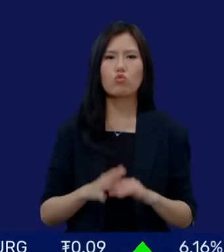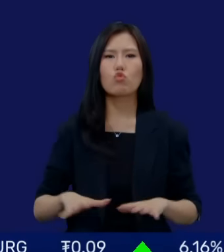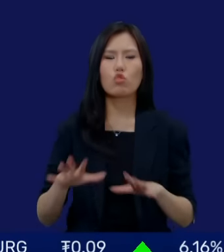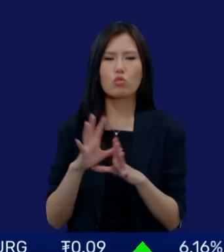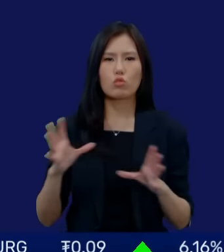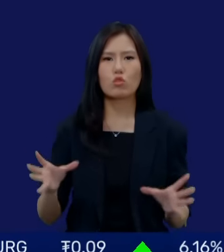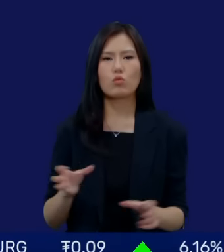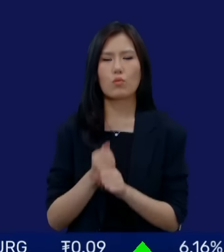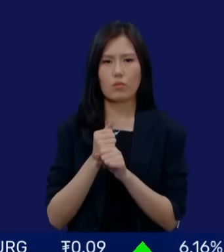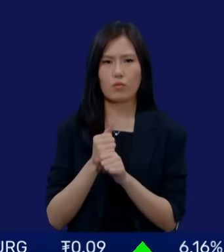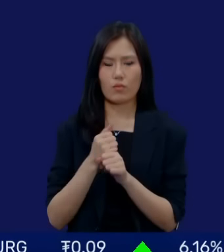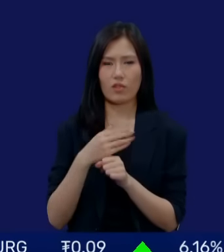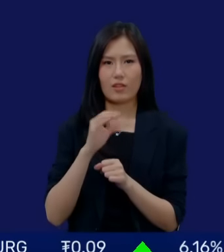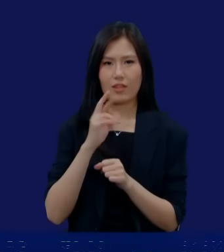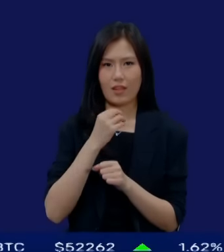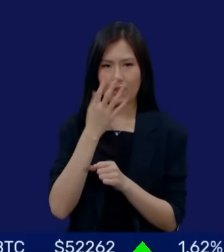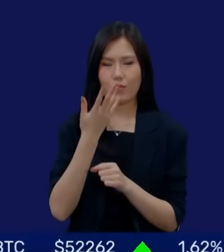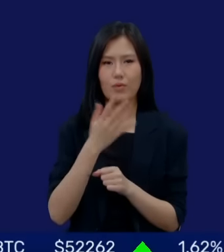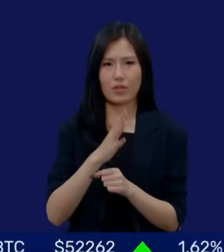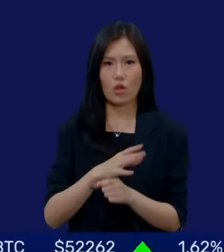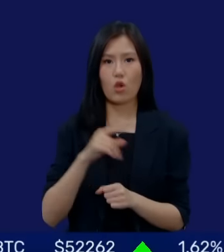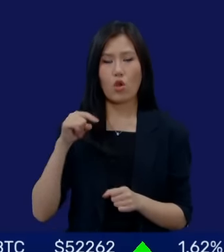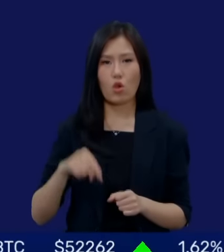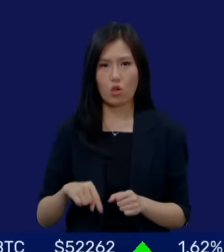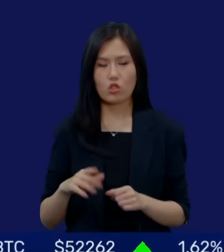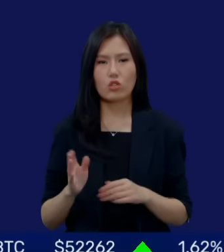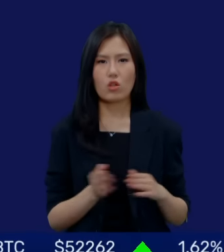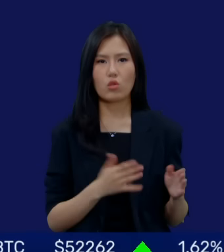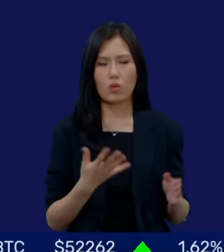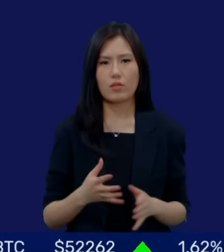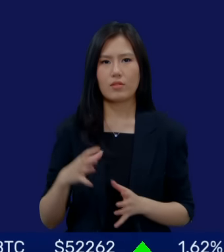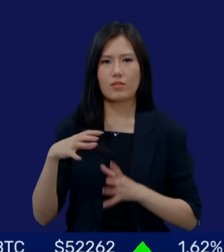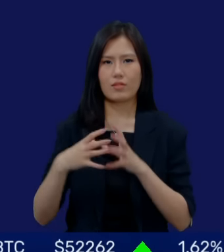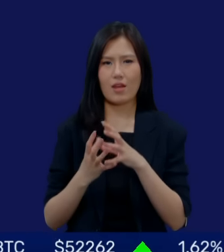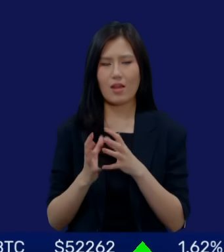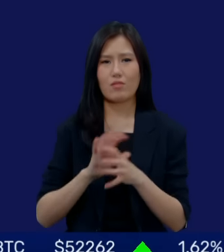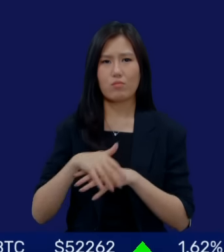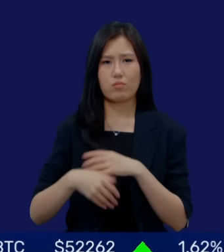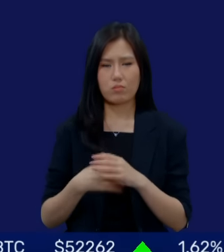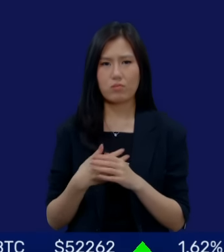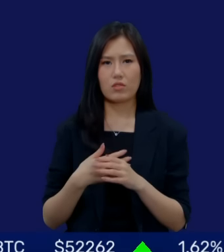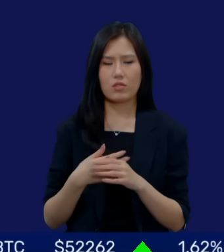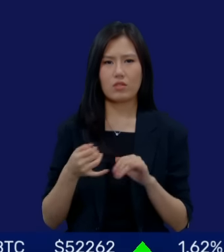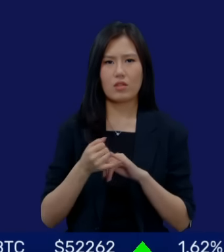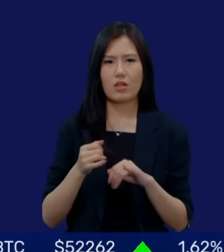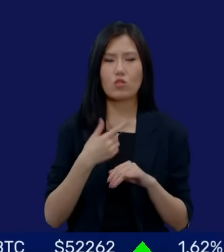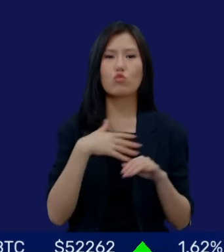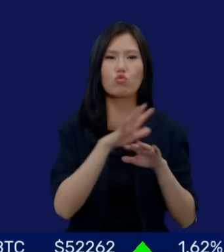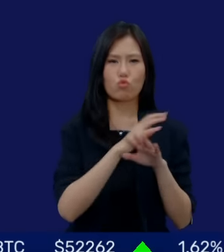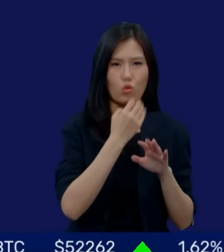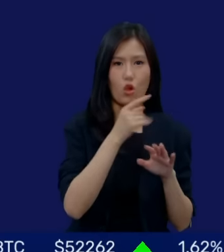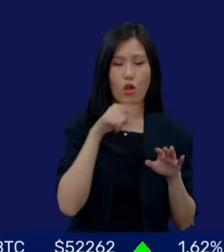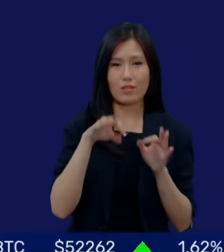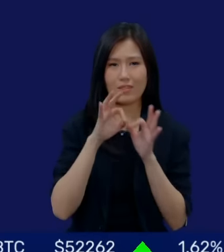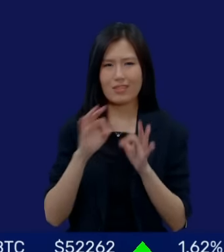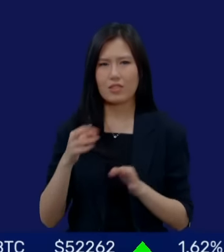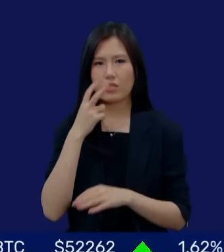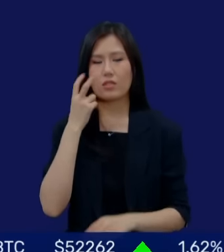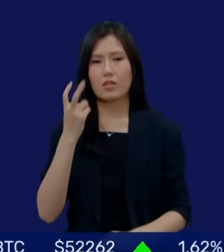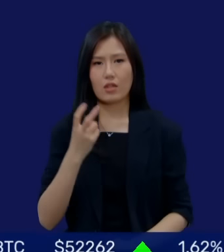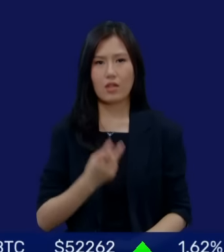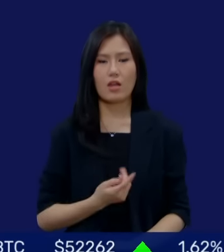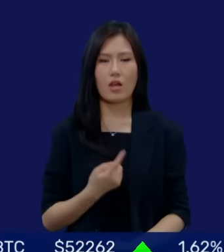би одоо дүнгийн сайн нэрлэлээ. Одоо харин дэлхийд дахинд гэрлэлт багасч байгаа шалтгааныг илүү дэлгэрэнгүй харъя. За энд харагдаж байгаачлан